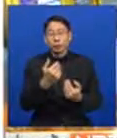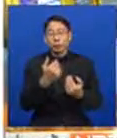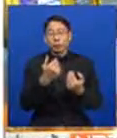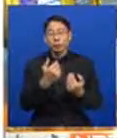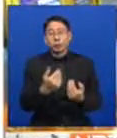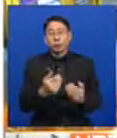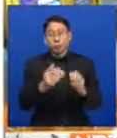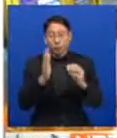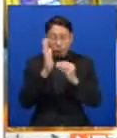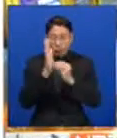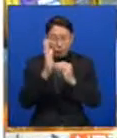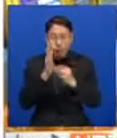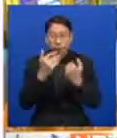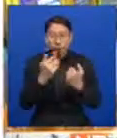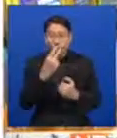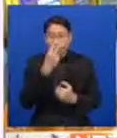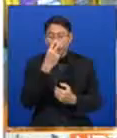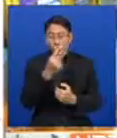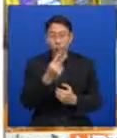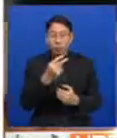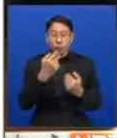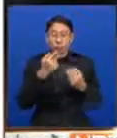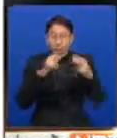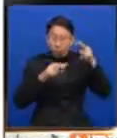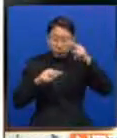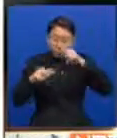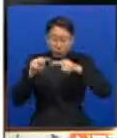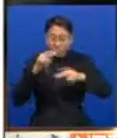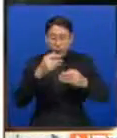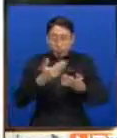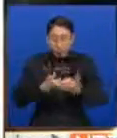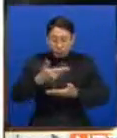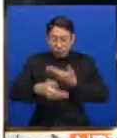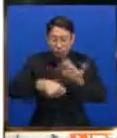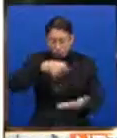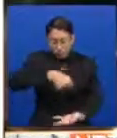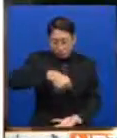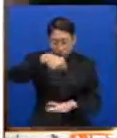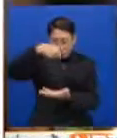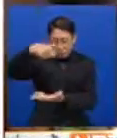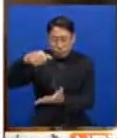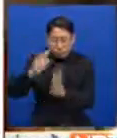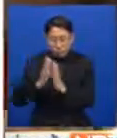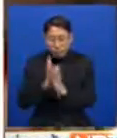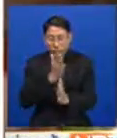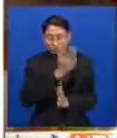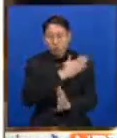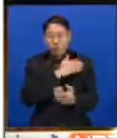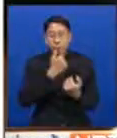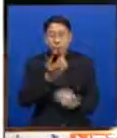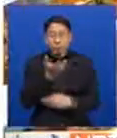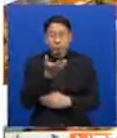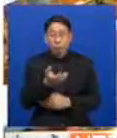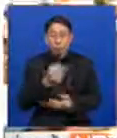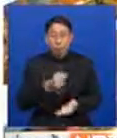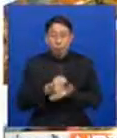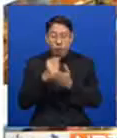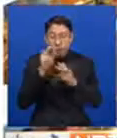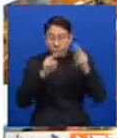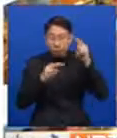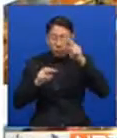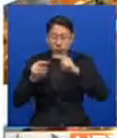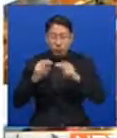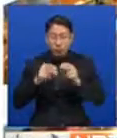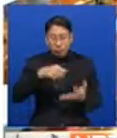ใหม่โดยกำชับให้สคบค่ะคลุมเข้มการจำหน่ายชุดสังฆทานแล้วก็ขอให้ผู้บริโภคนั้นช่วยกันสำรวจ